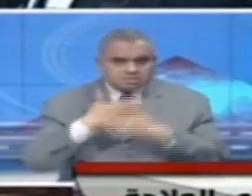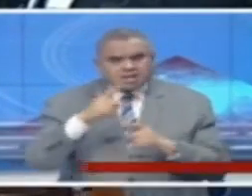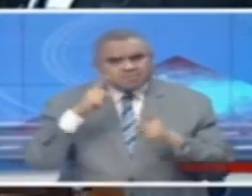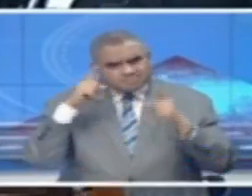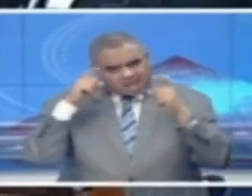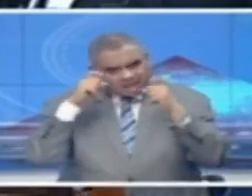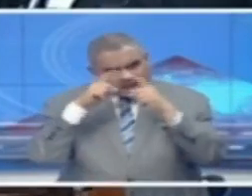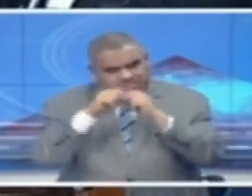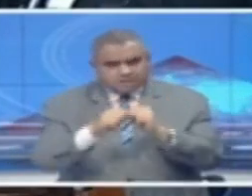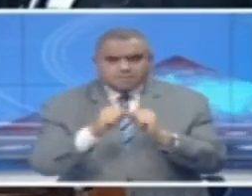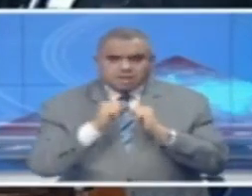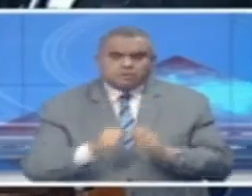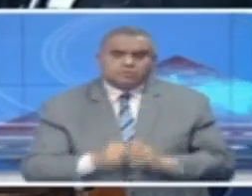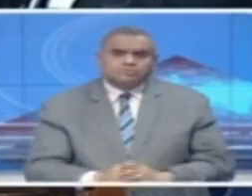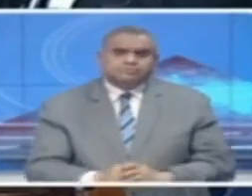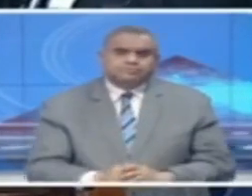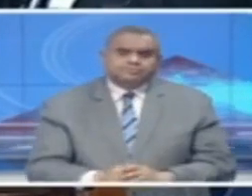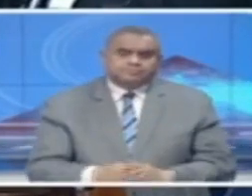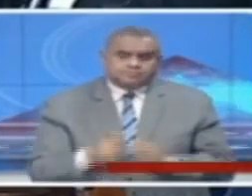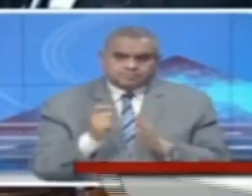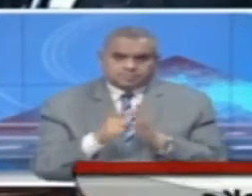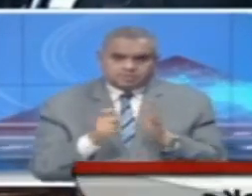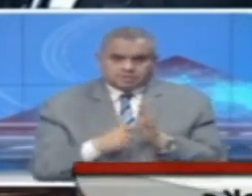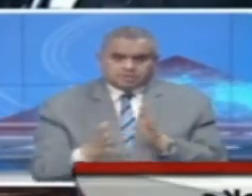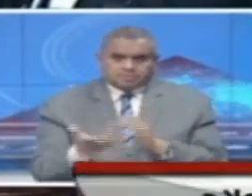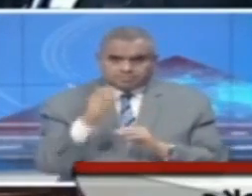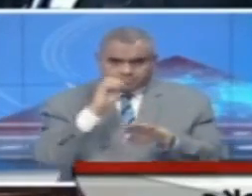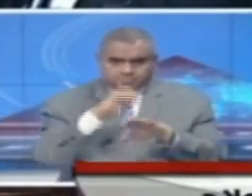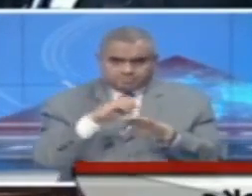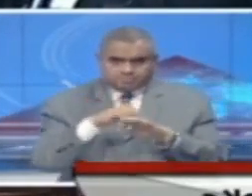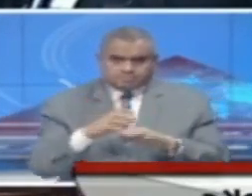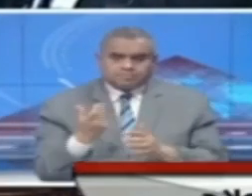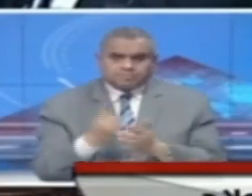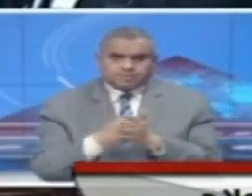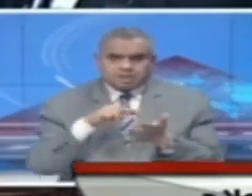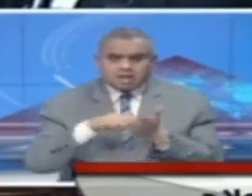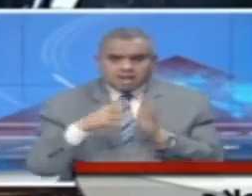كتير. فاحنا بنتكلم على اللي هم